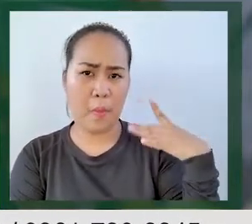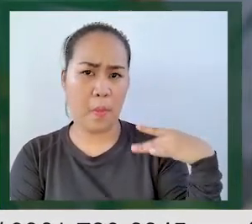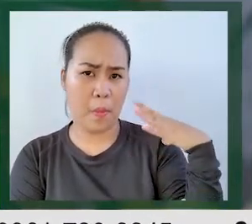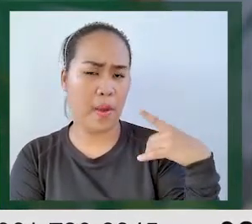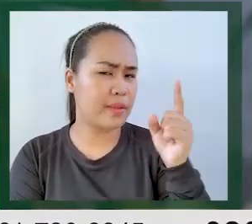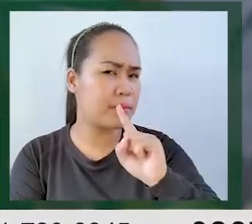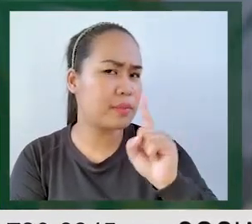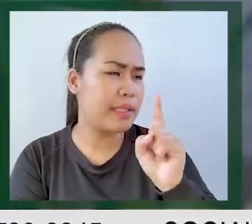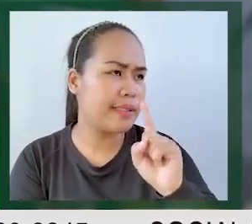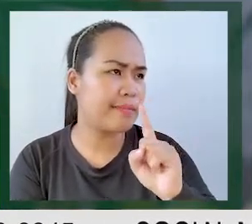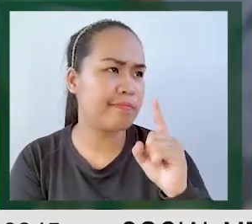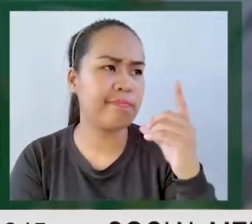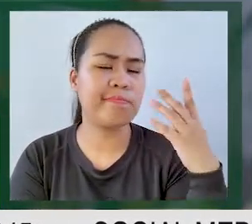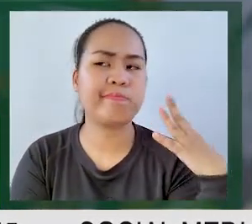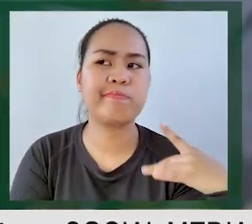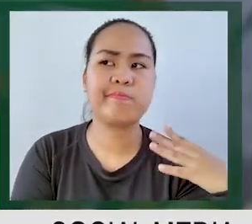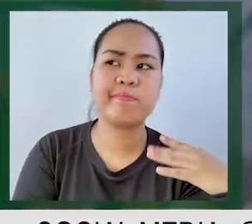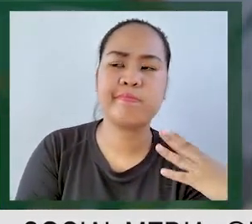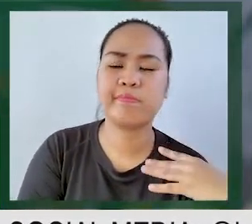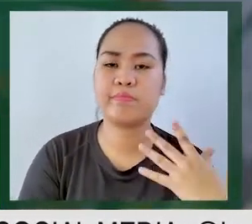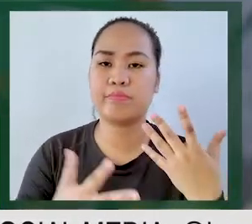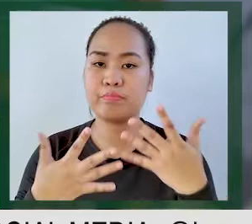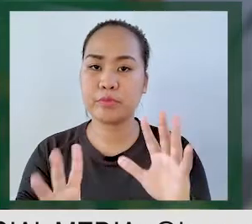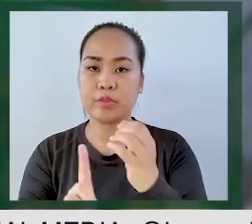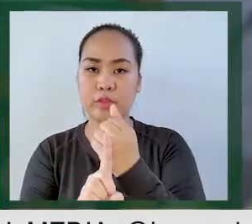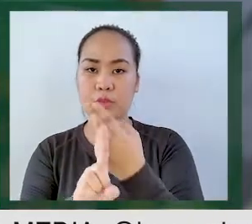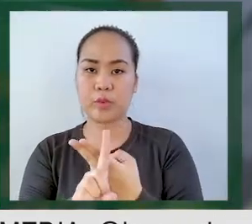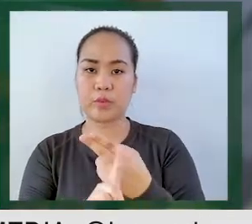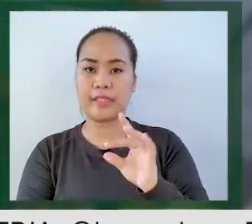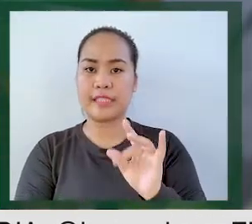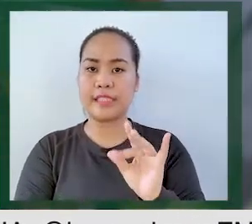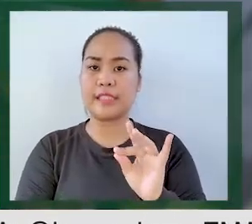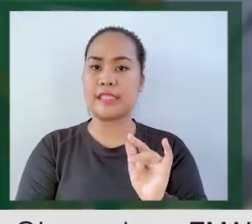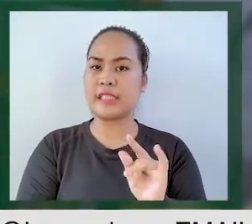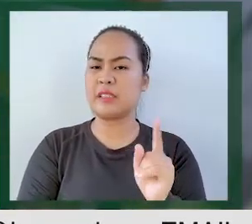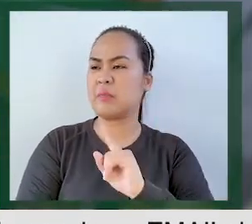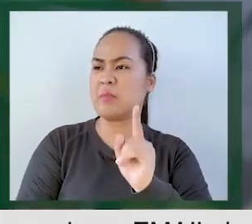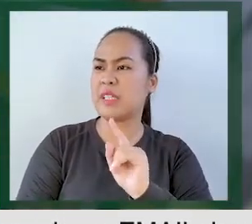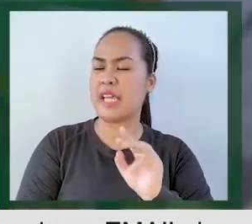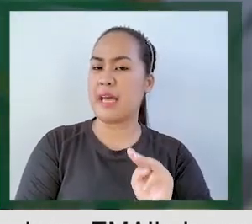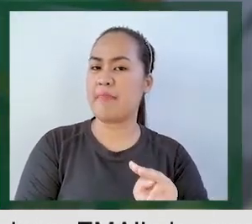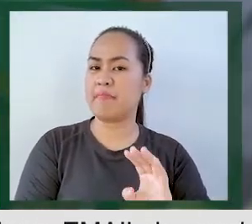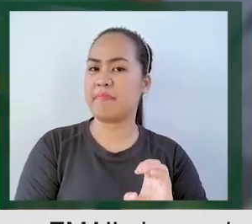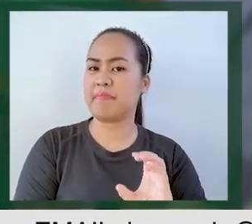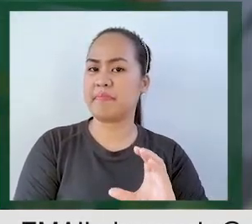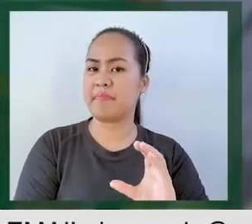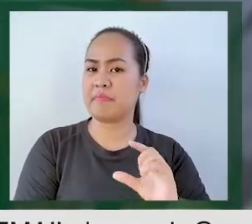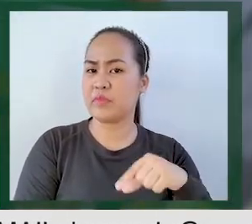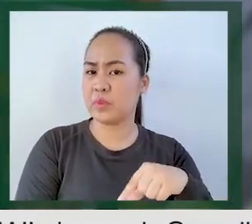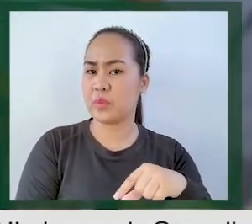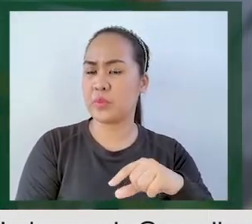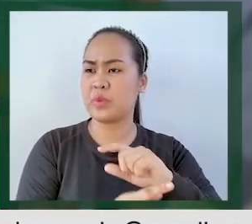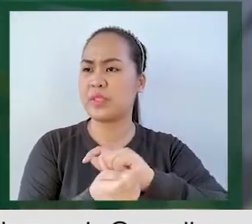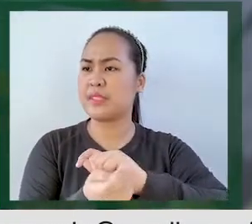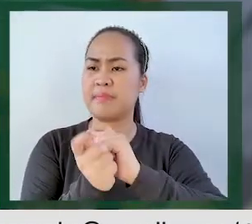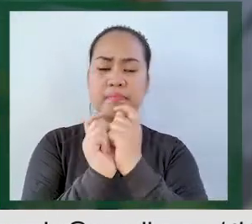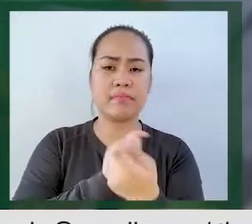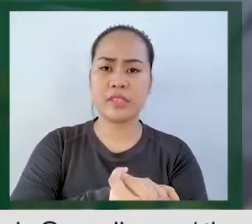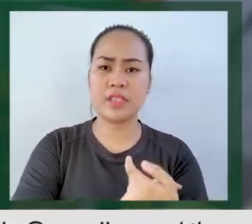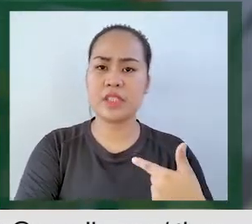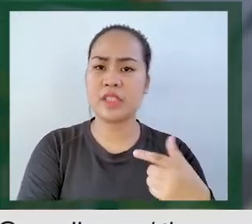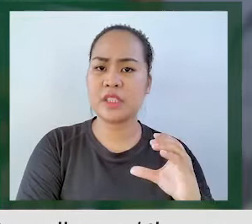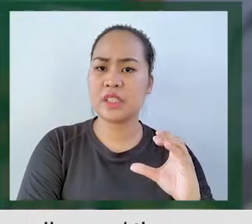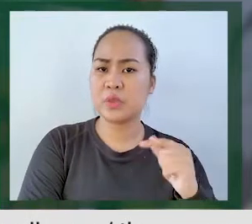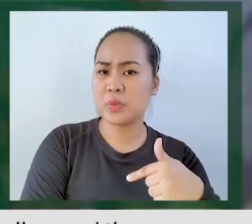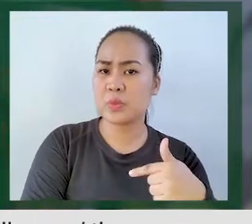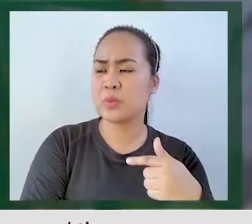kung after August 18 kung ang modified ECQ ay may extend ba? Babalik na ba tayo sa